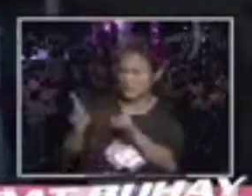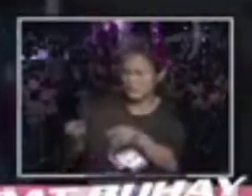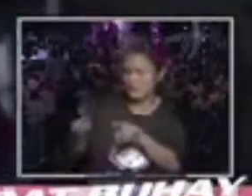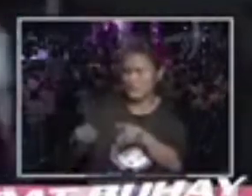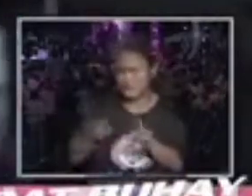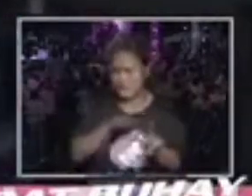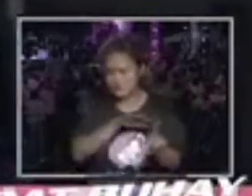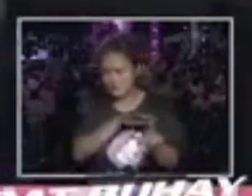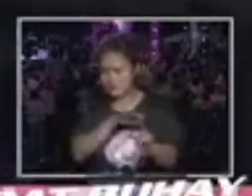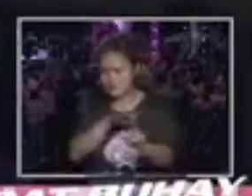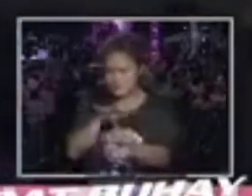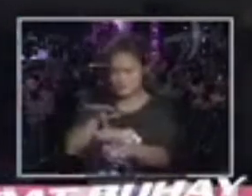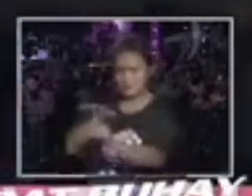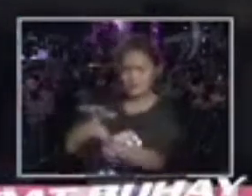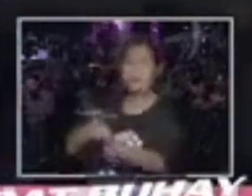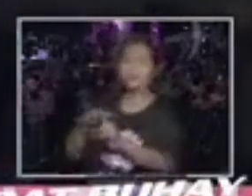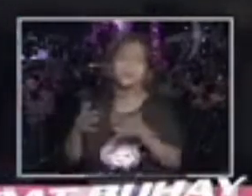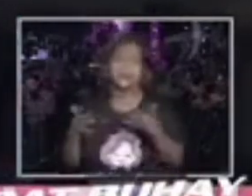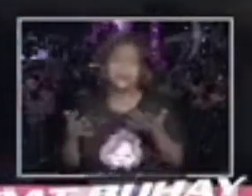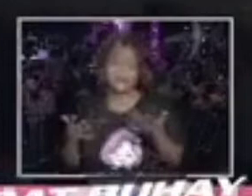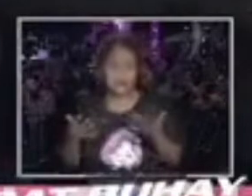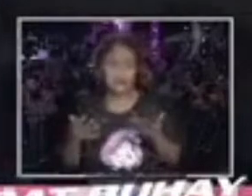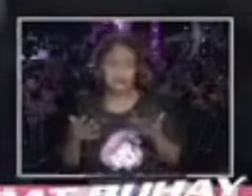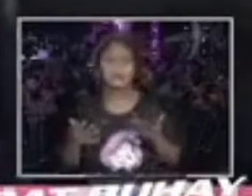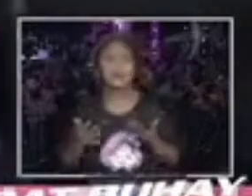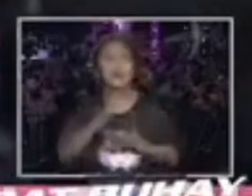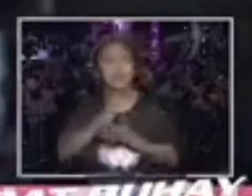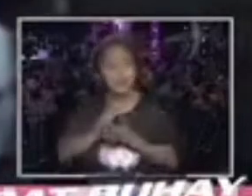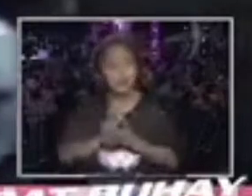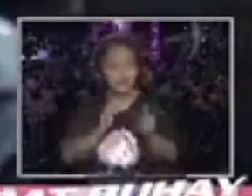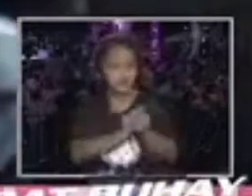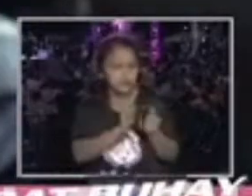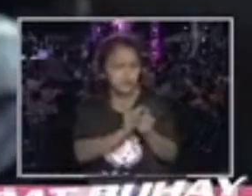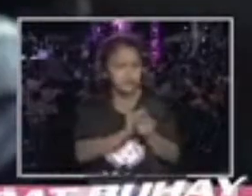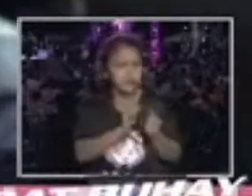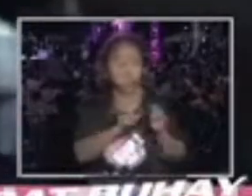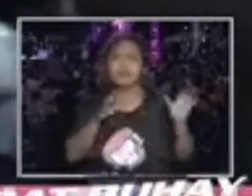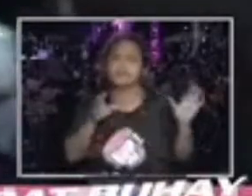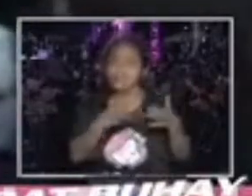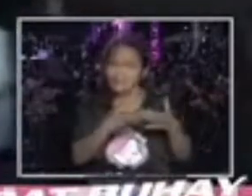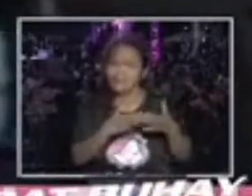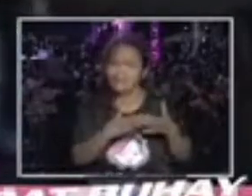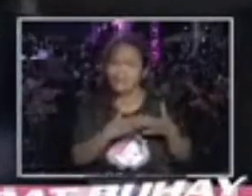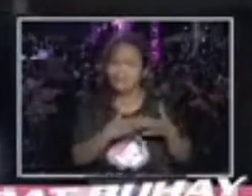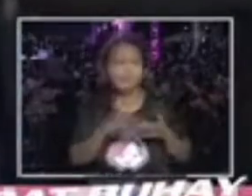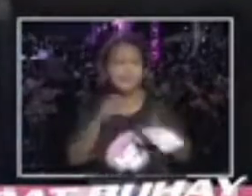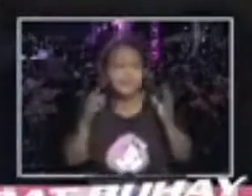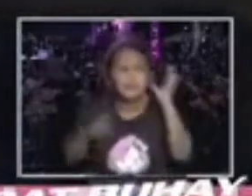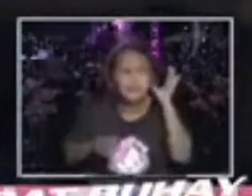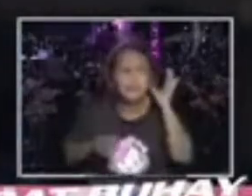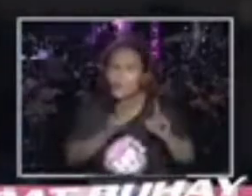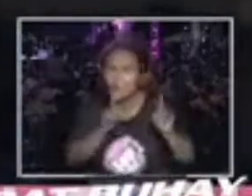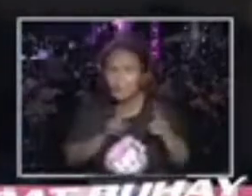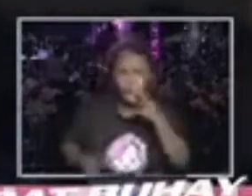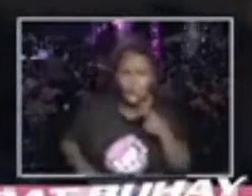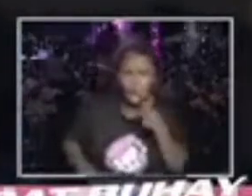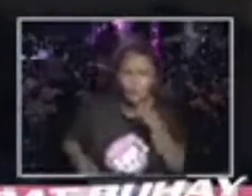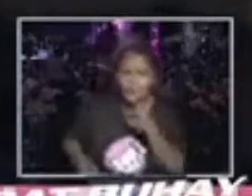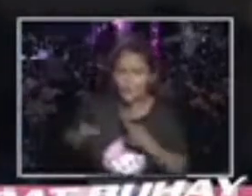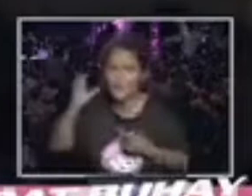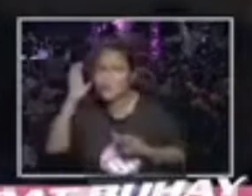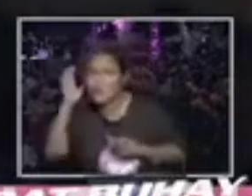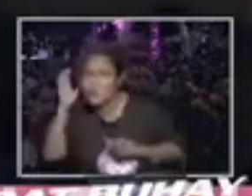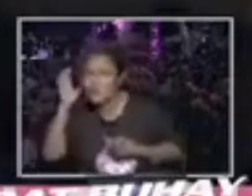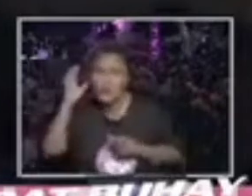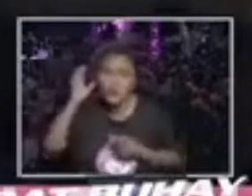paligid. Nagbabad tayo sa mga komunidad. Nakinig tayo sa mga pinagdadaanan